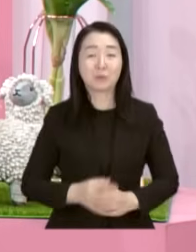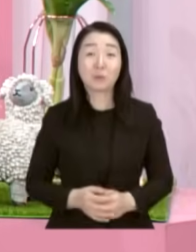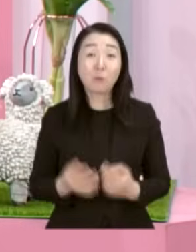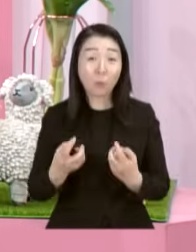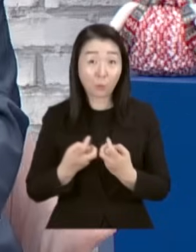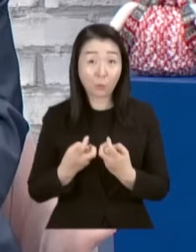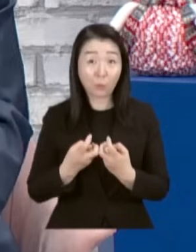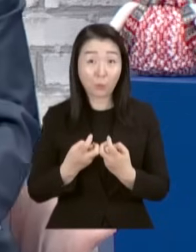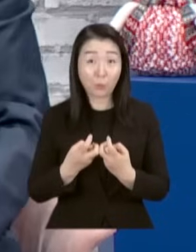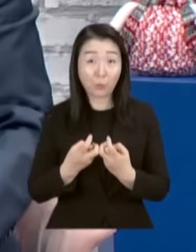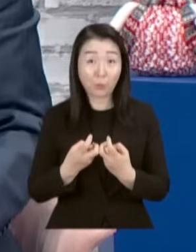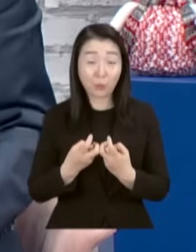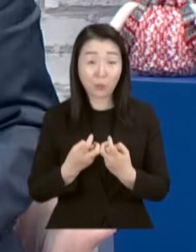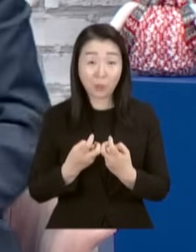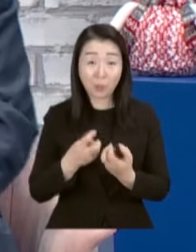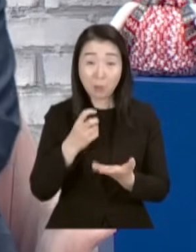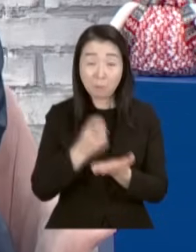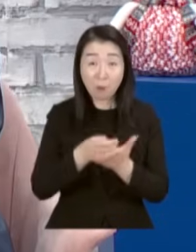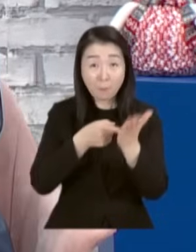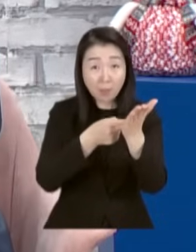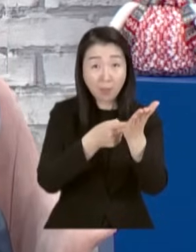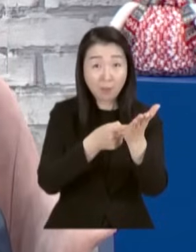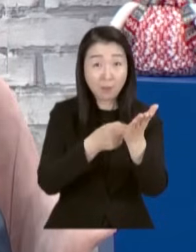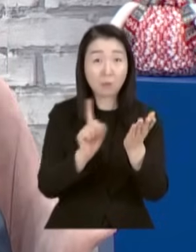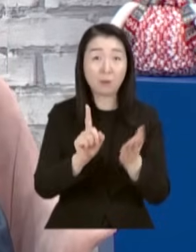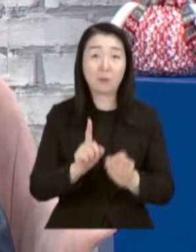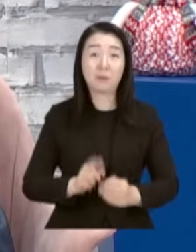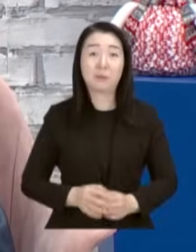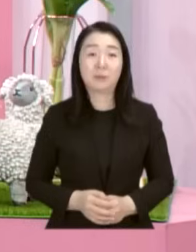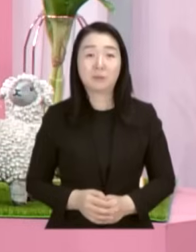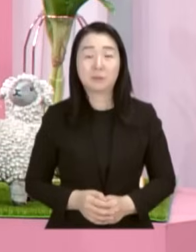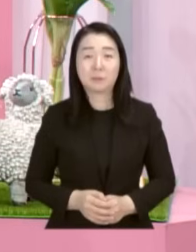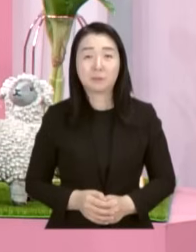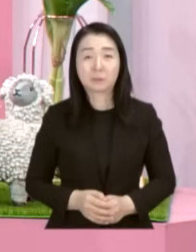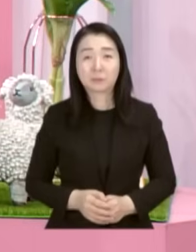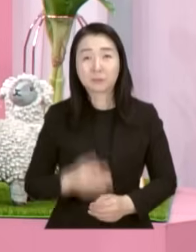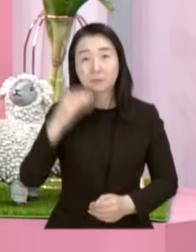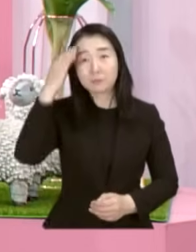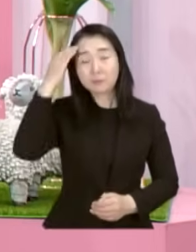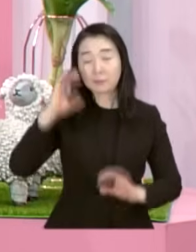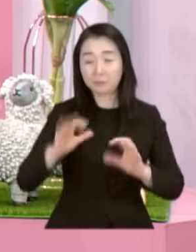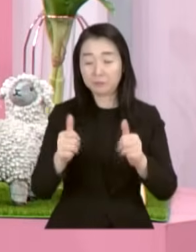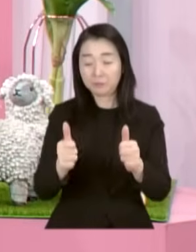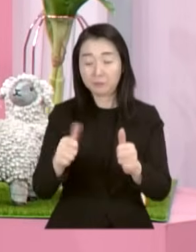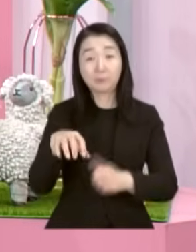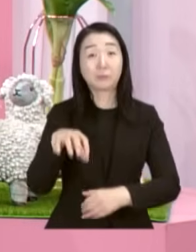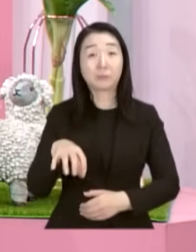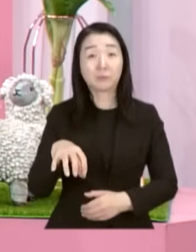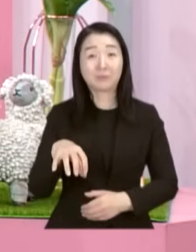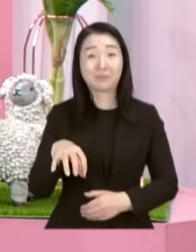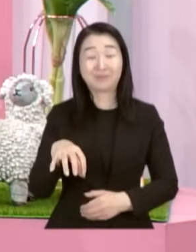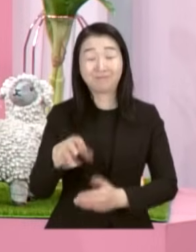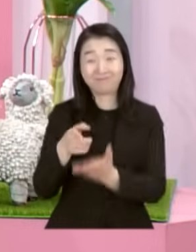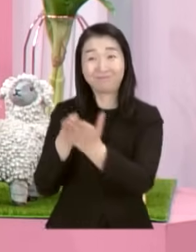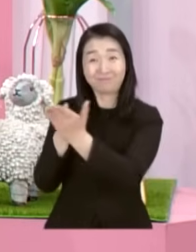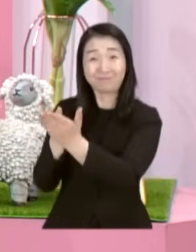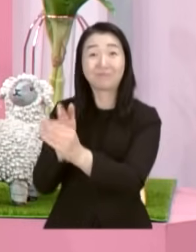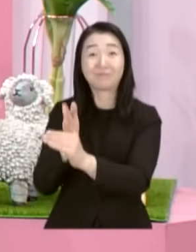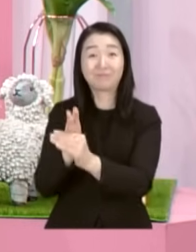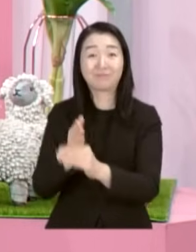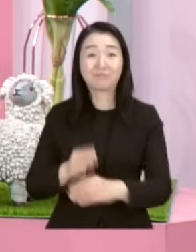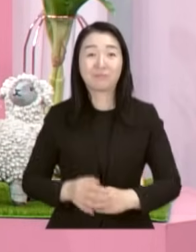아니 그러면 어떻게 네. 정말 이게 네. 법적인 조치를 취해요? 아 그래서 지금 현재 대한민국 법원에 이게 네. 지금 계류